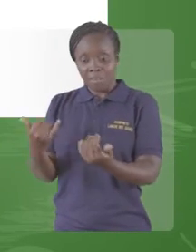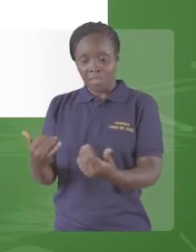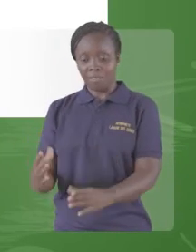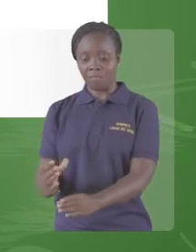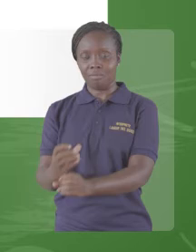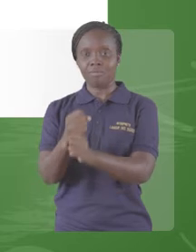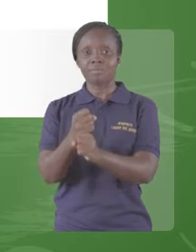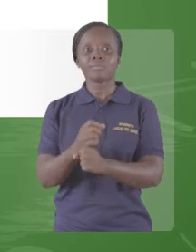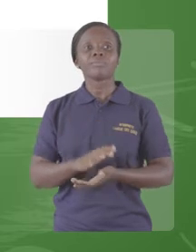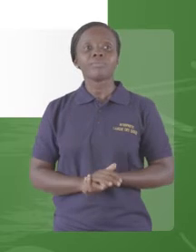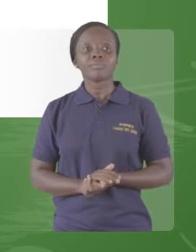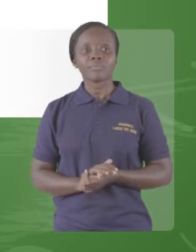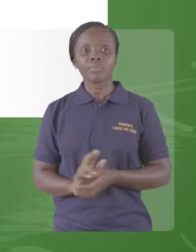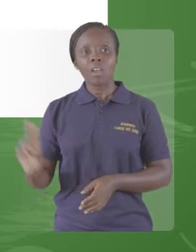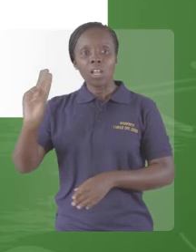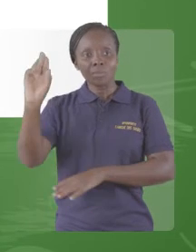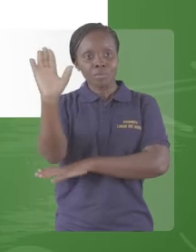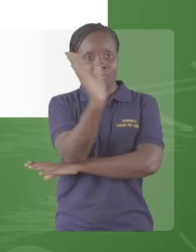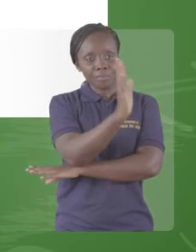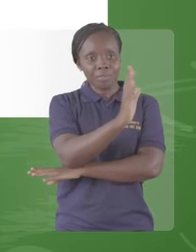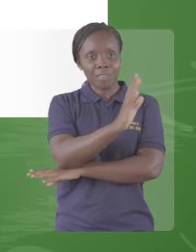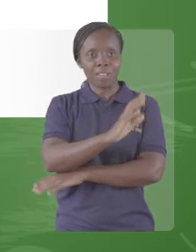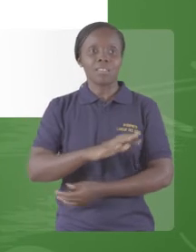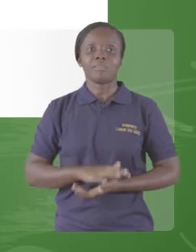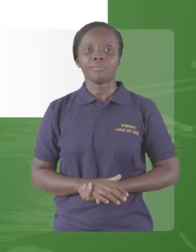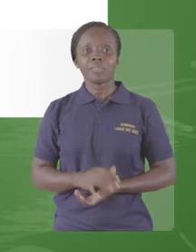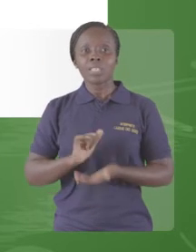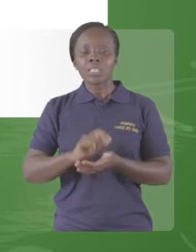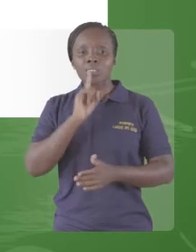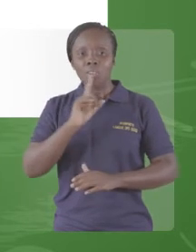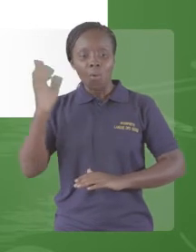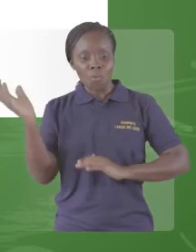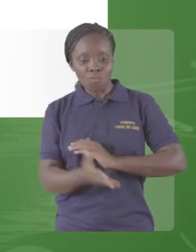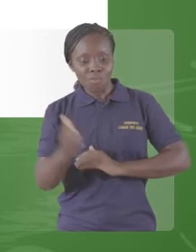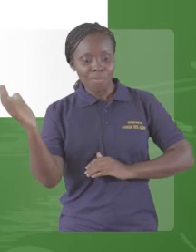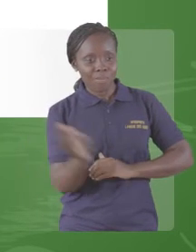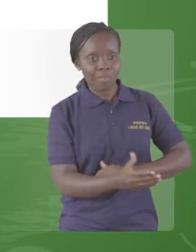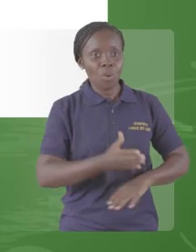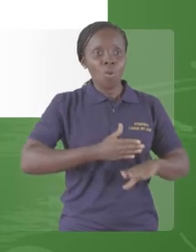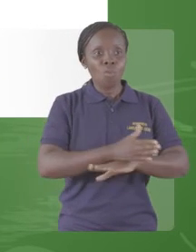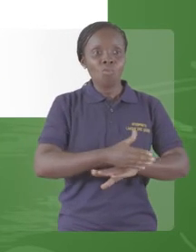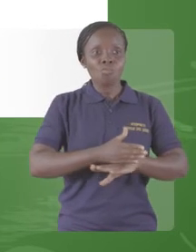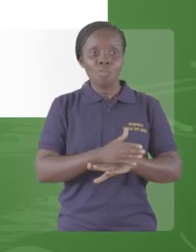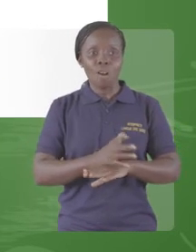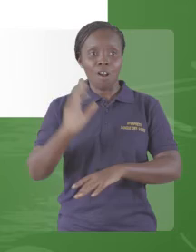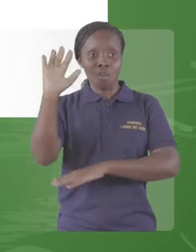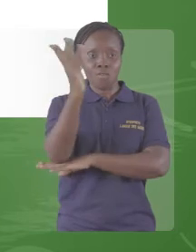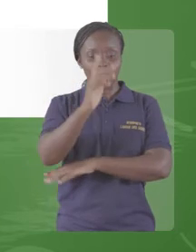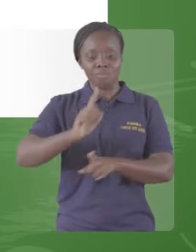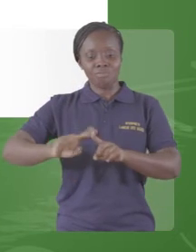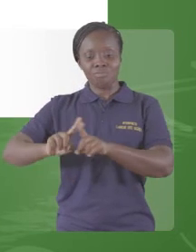L'exploitation forestière consiste à couper les bois de la forêt pour divers